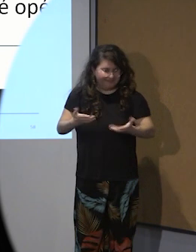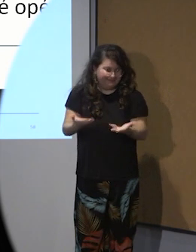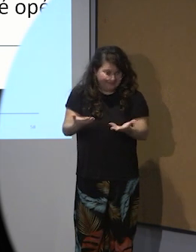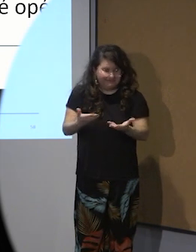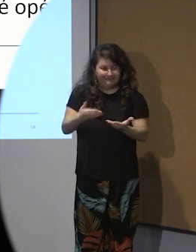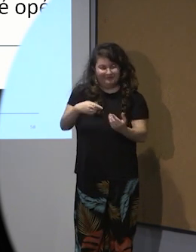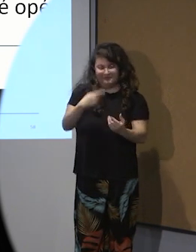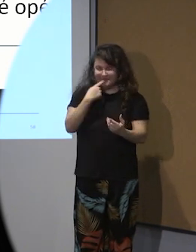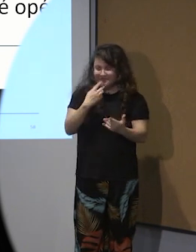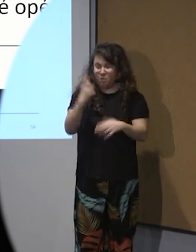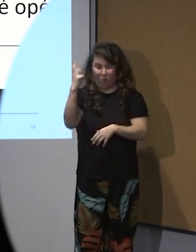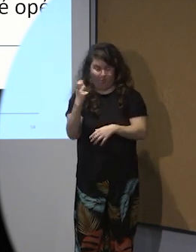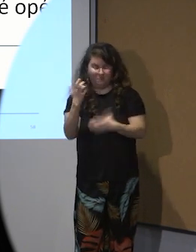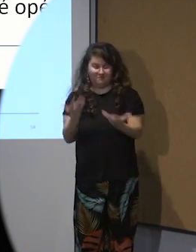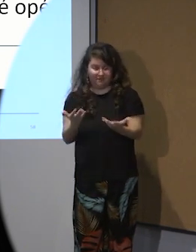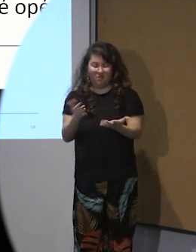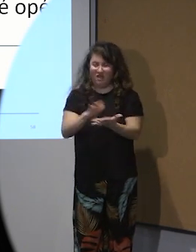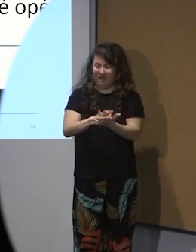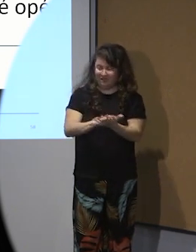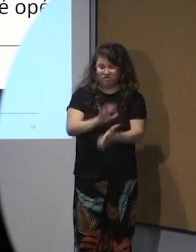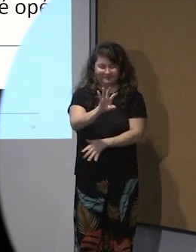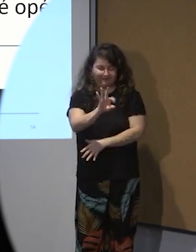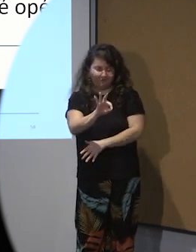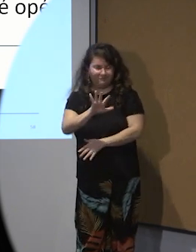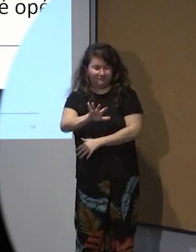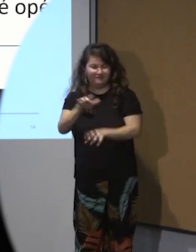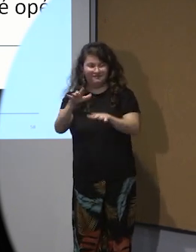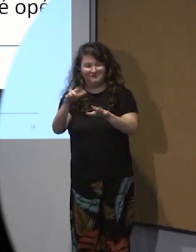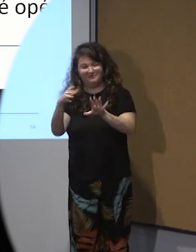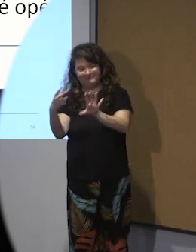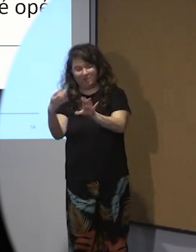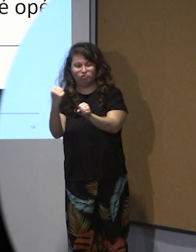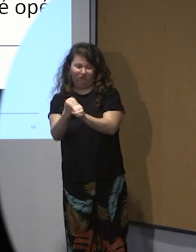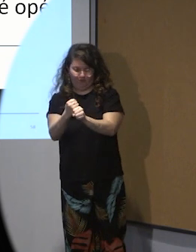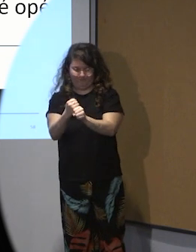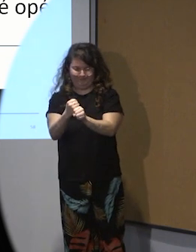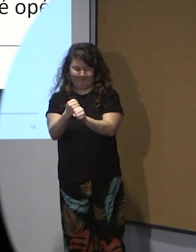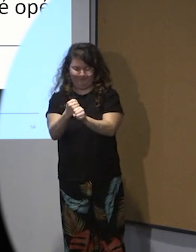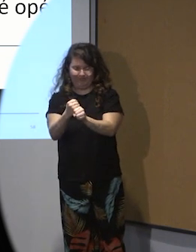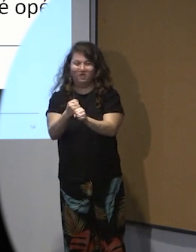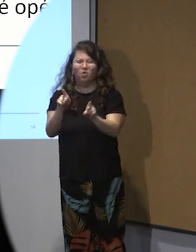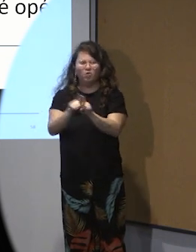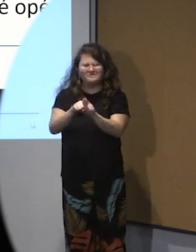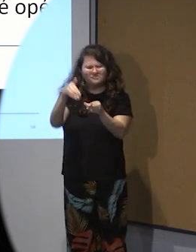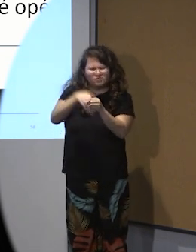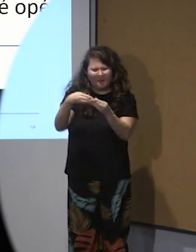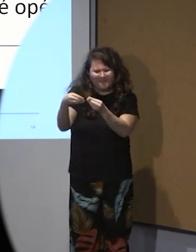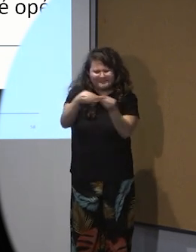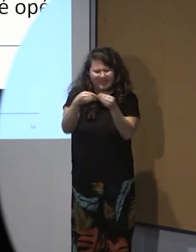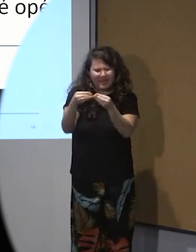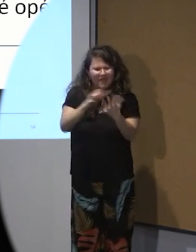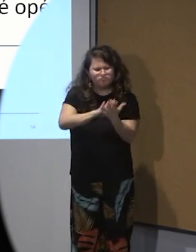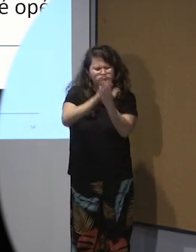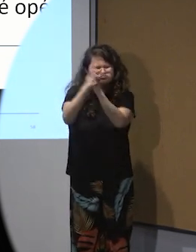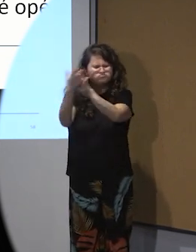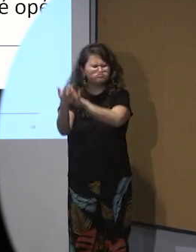et 59 ans. On a une amélioration constante des matériaux au fur et à mesure des années. Maintenant, on met des prothèses en titane,